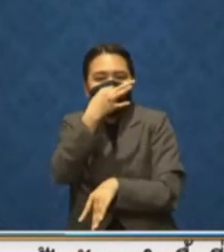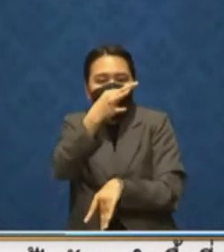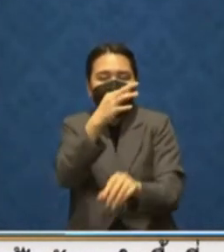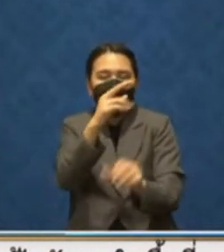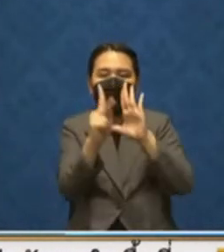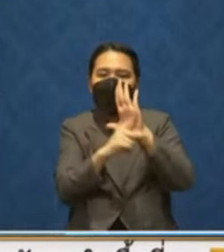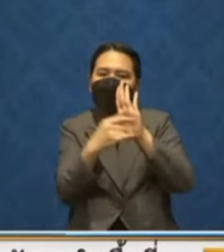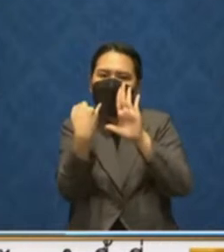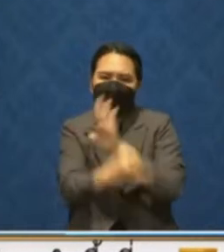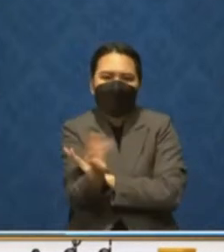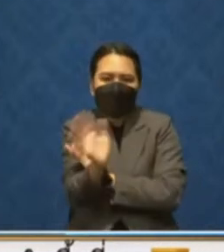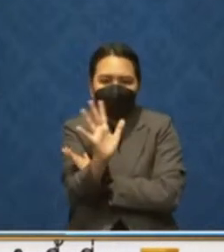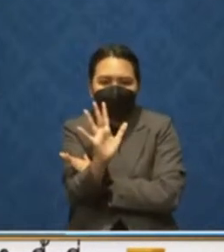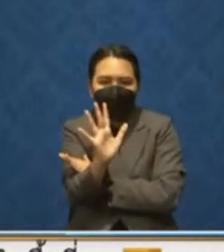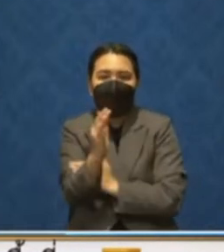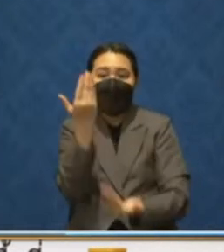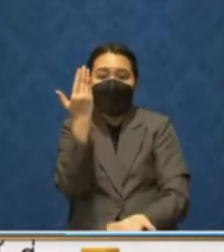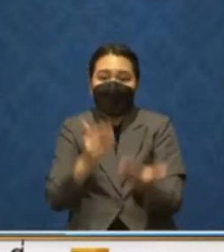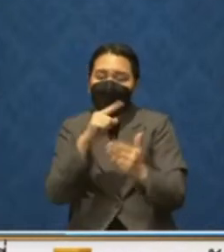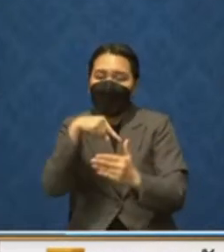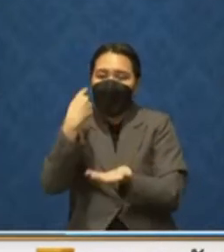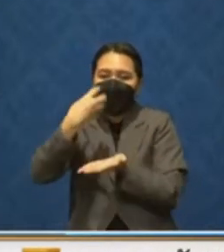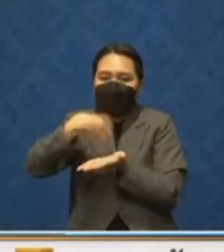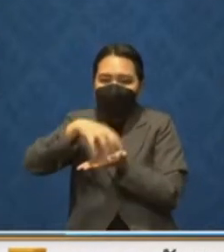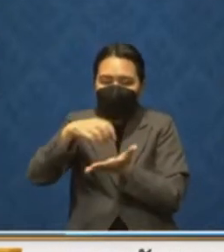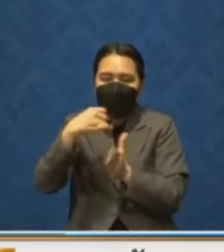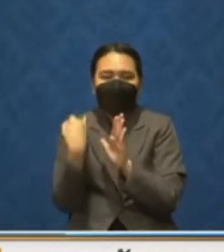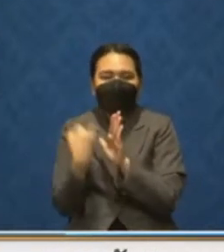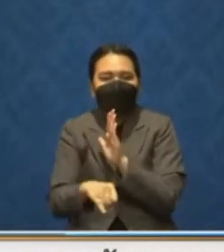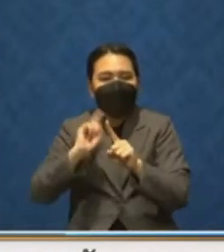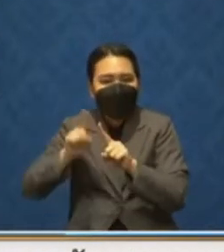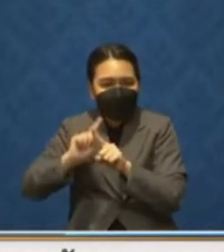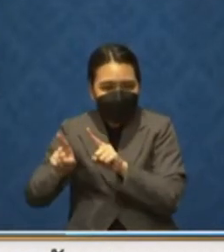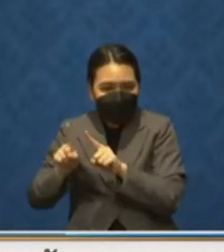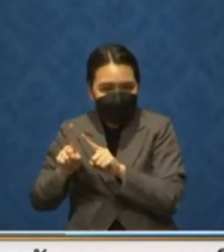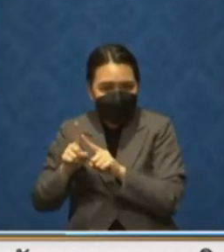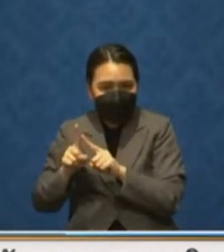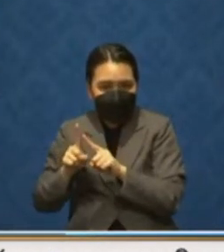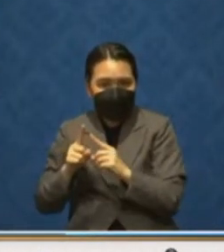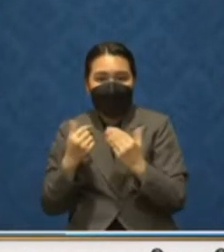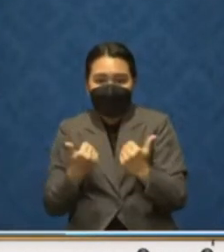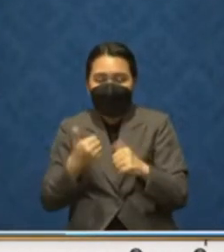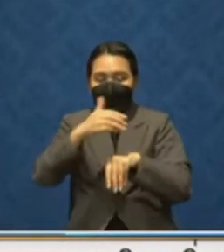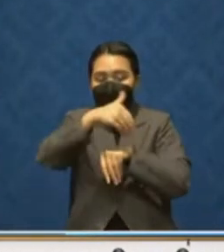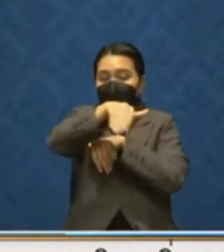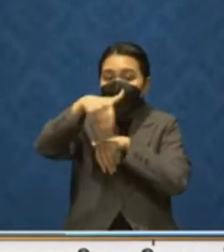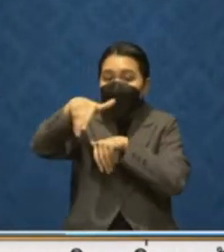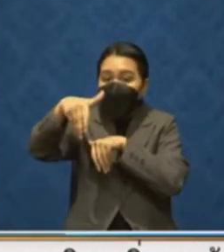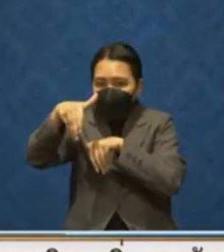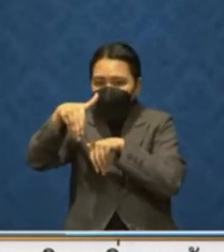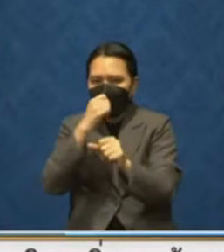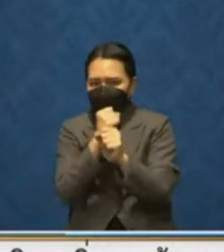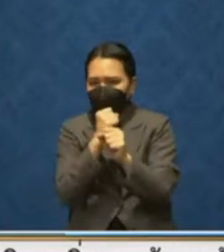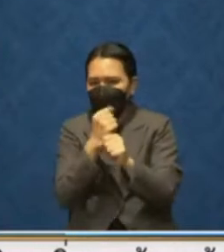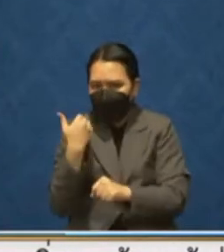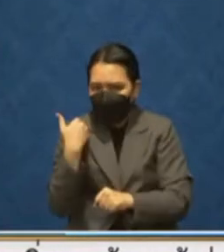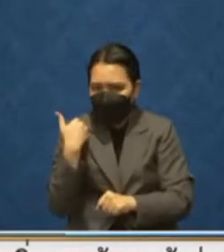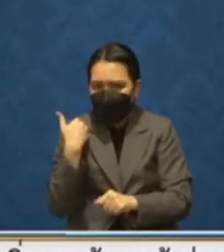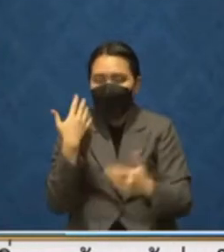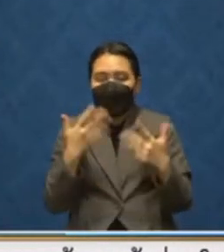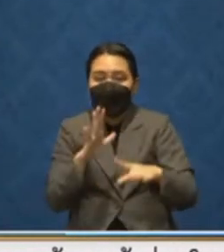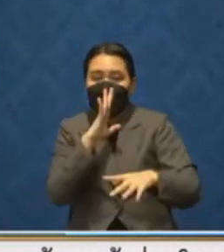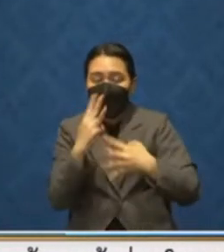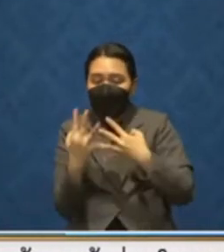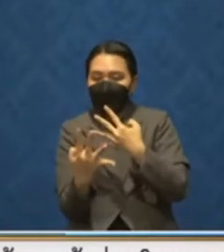อะเดี๋ยวคนที่เล่าคนที่บอกคนจะจูงเธอยังเคลื่อนไหวอยู่ภายนอกนะครับแล้วถึงเวลาติด